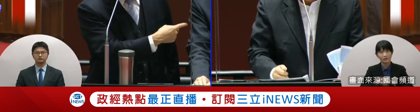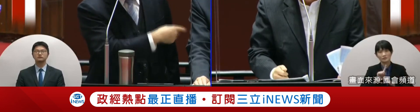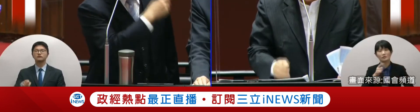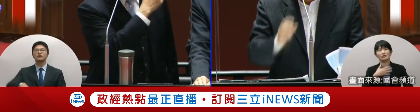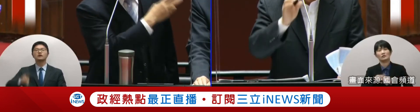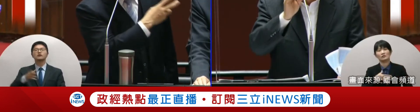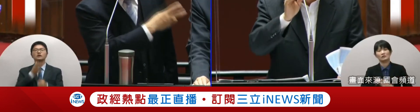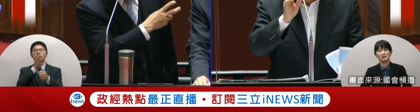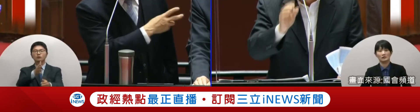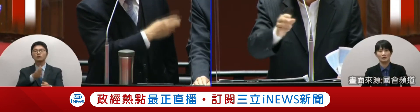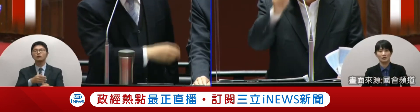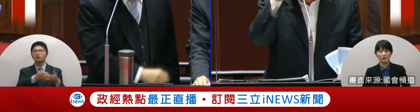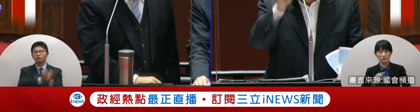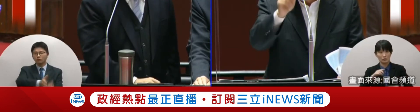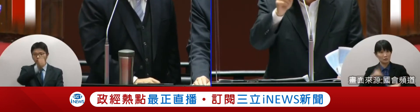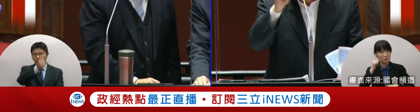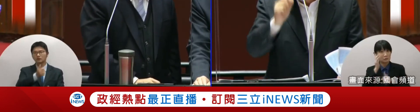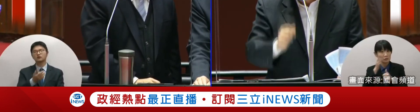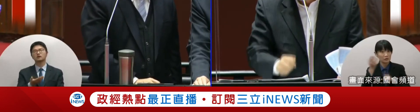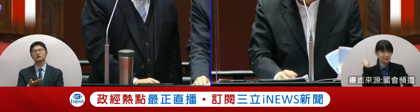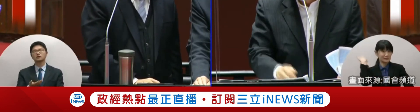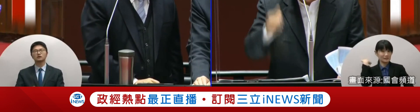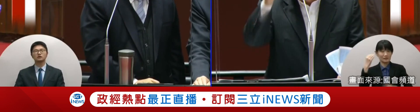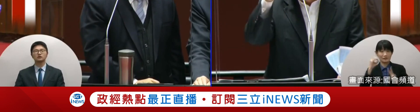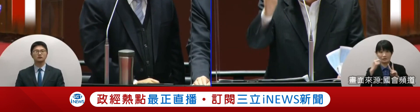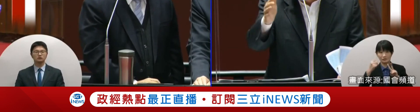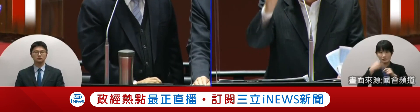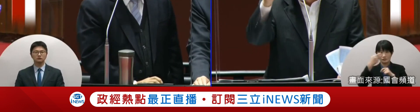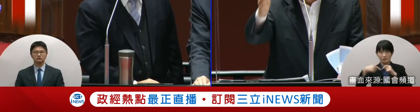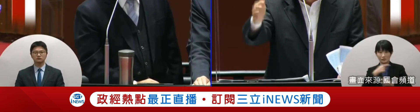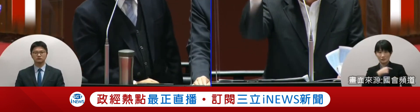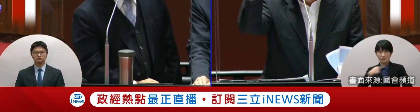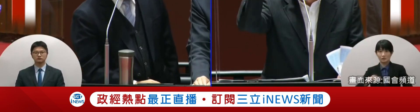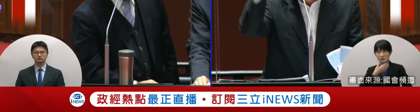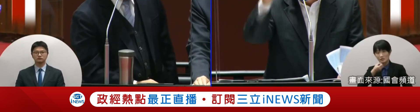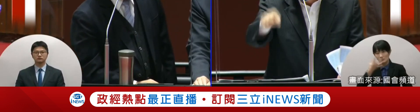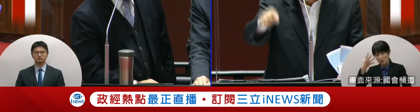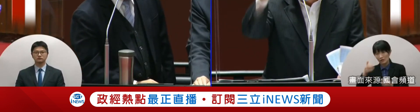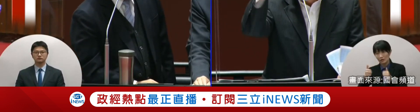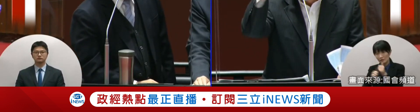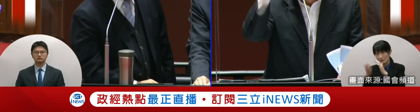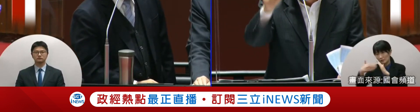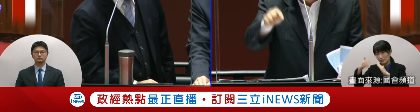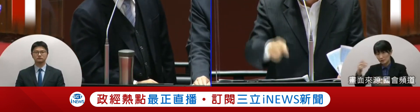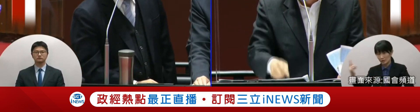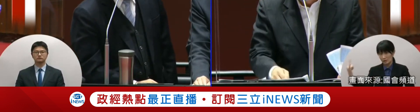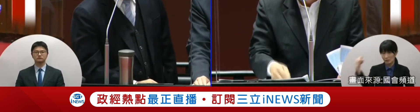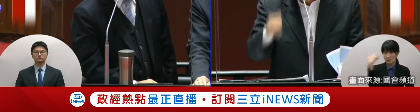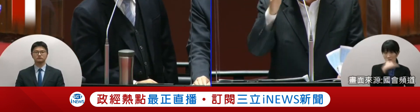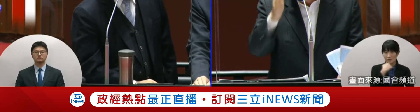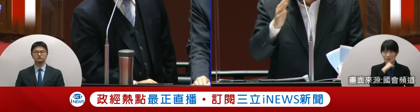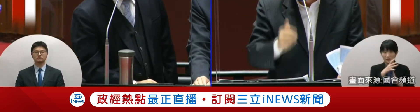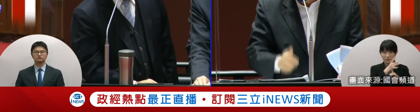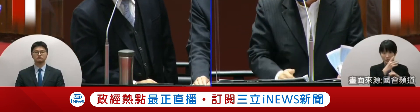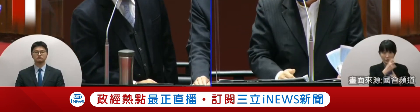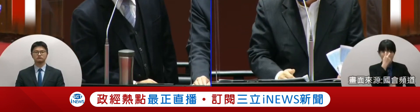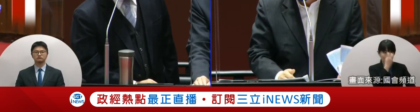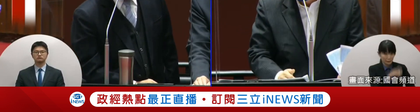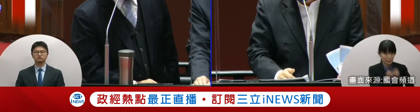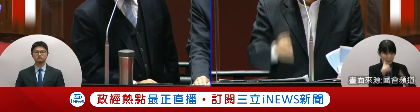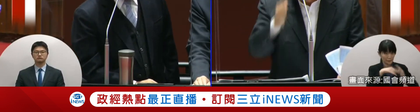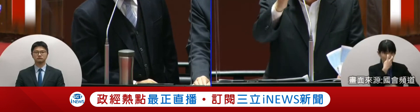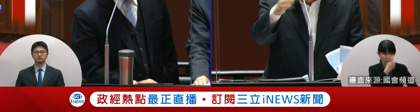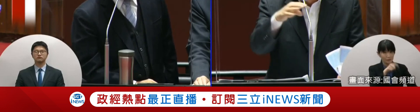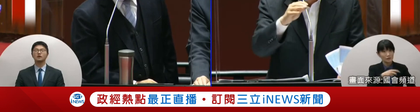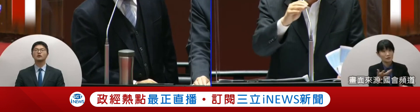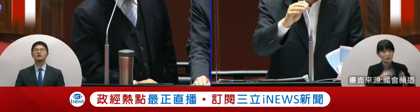始问他。 所以我要问的是，2019年北京清华副校长到新竹这边来参访的时候，有违法吗？ 设